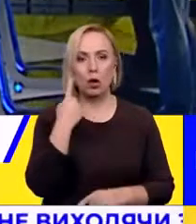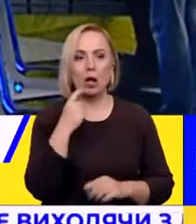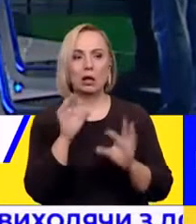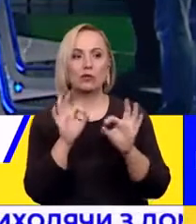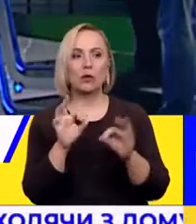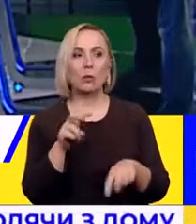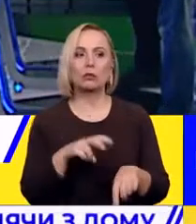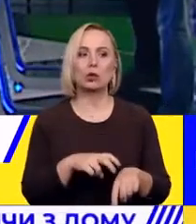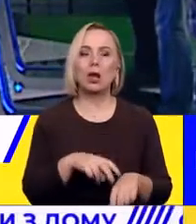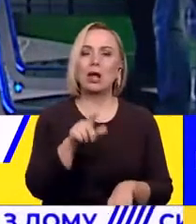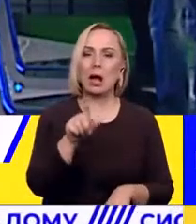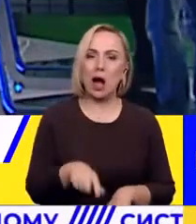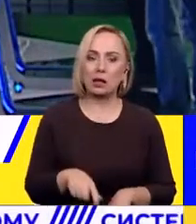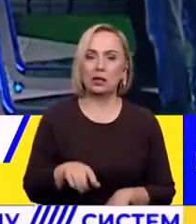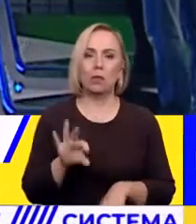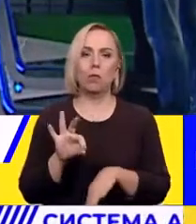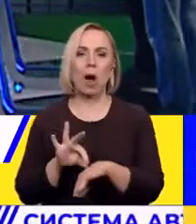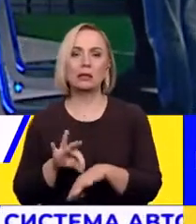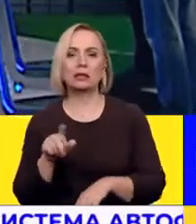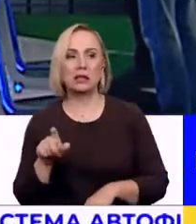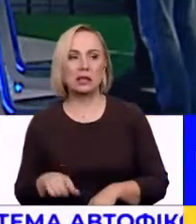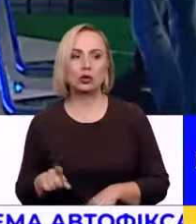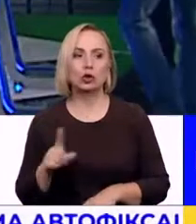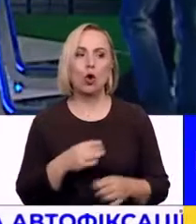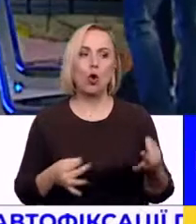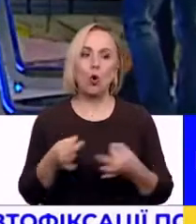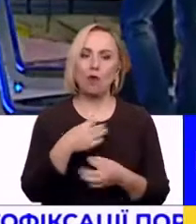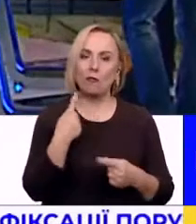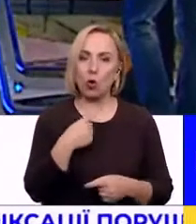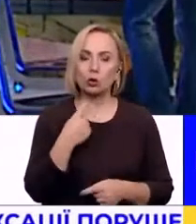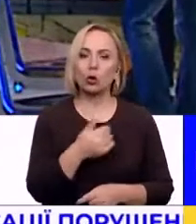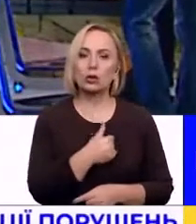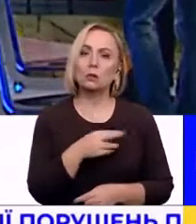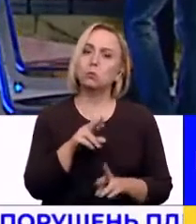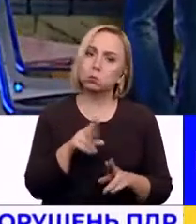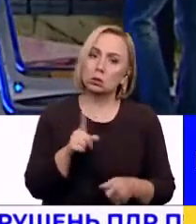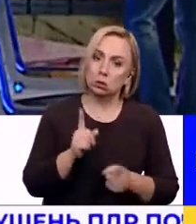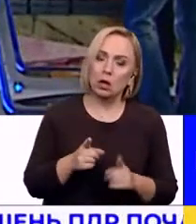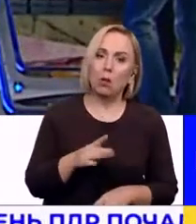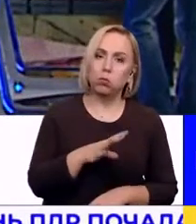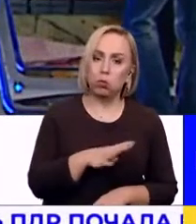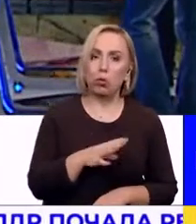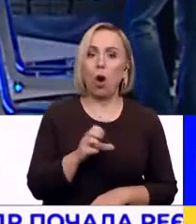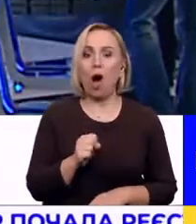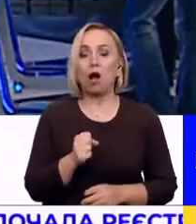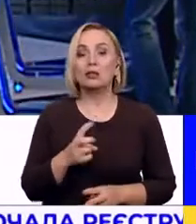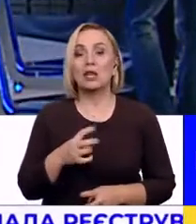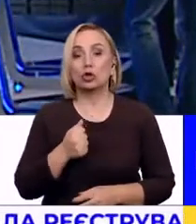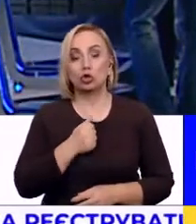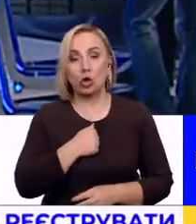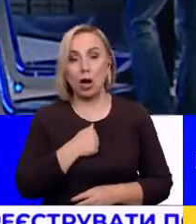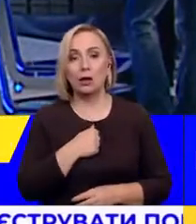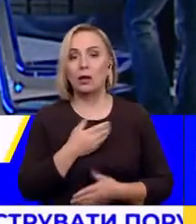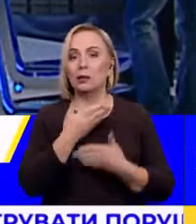безпосередньо, і від пацієнтів, які кажуть, що те, про що говорять, ми б хотіли, щоб воно було і якомога швидше. Але зараз ми, на жаль, не маємо